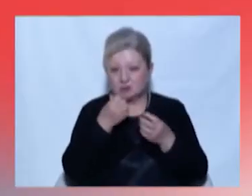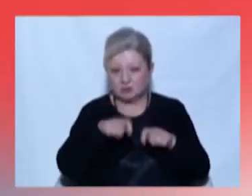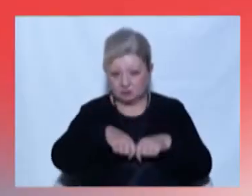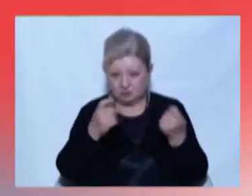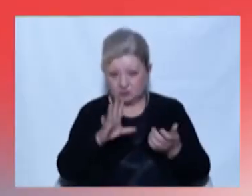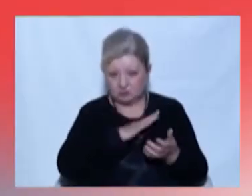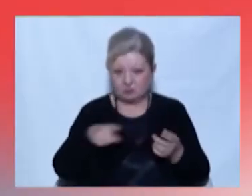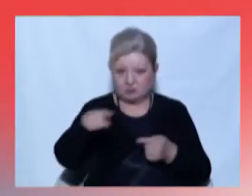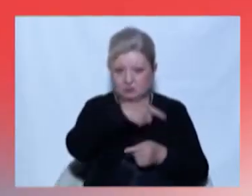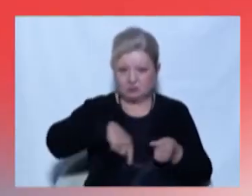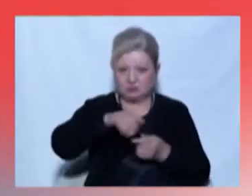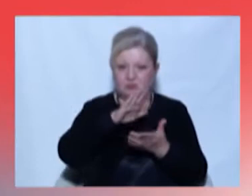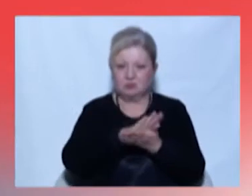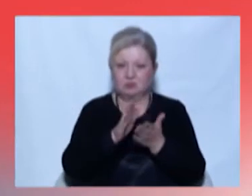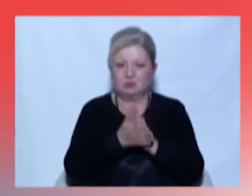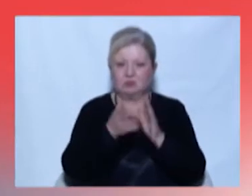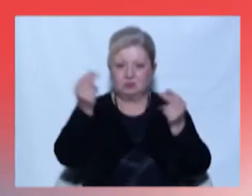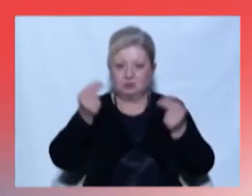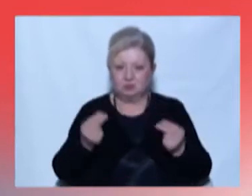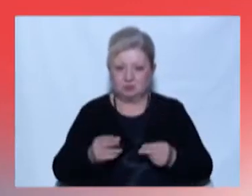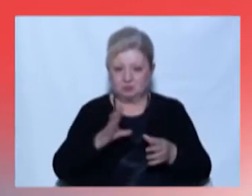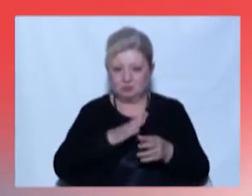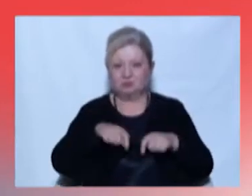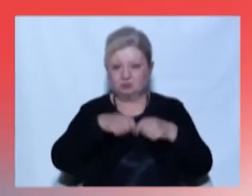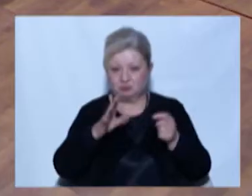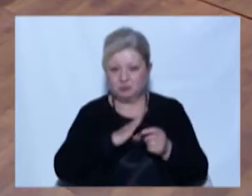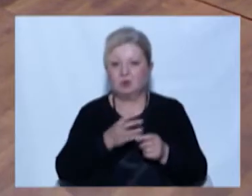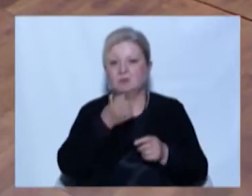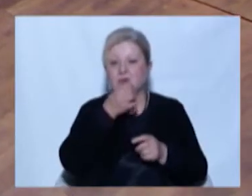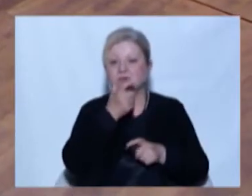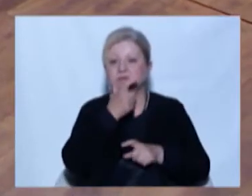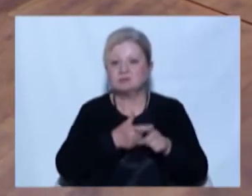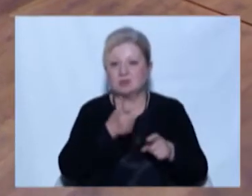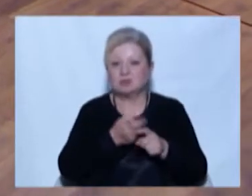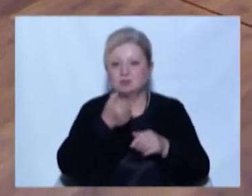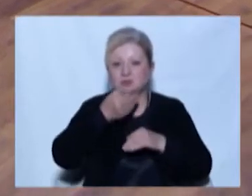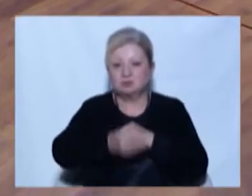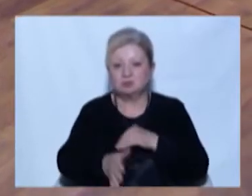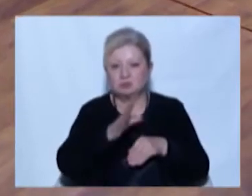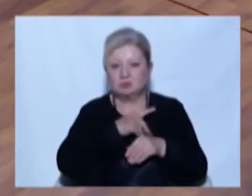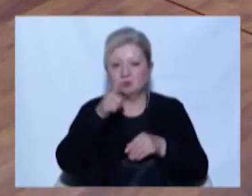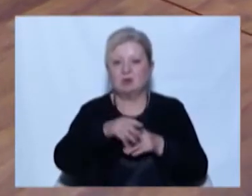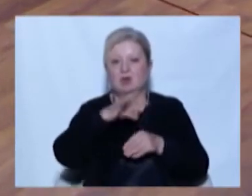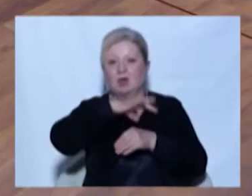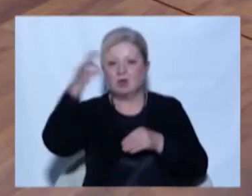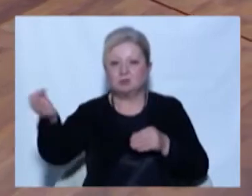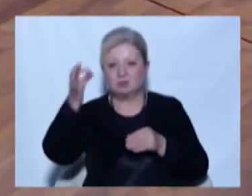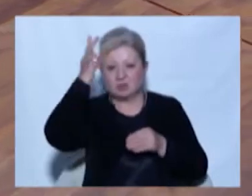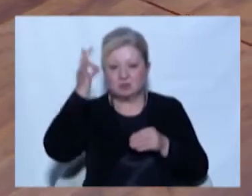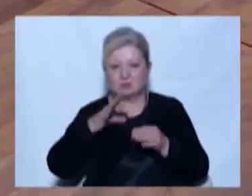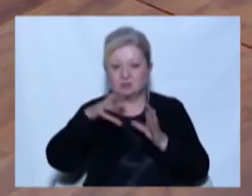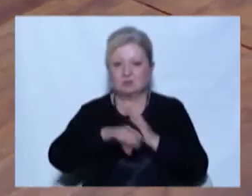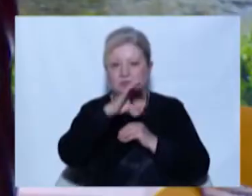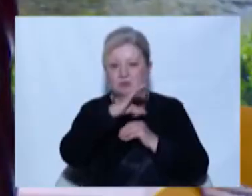შორის დადებული ხელშეკრულება და სტალინმაც არ დაახანა. Ცოტა ხნის შემდეგ უკვე აღმოსავლეთ გერმანიაში საბჭოთა